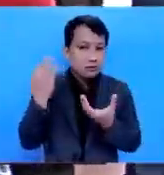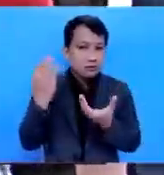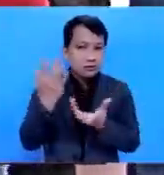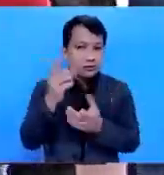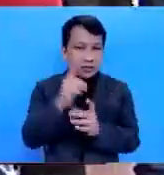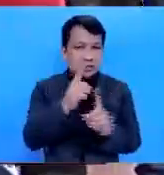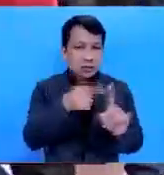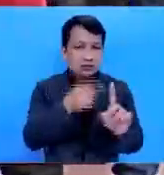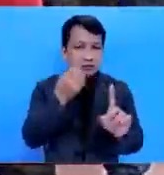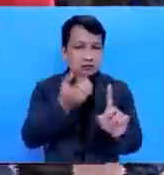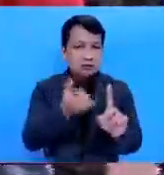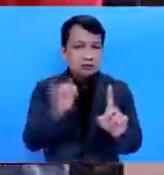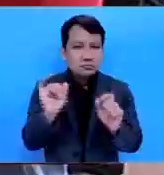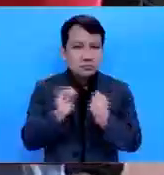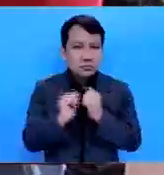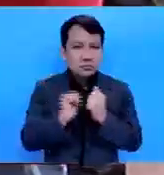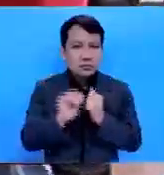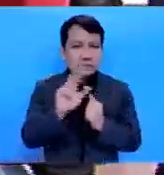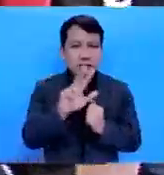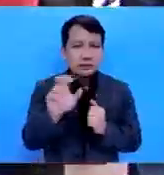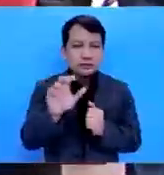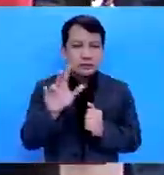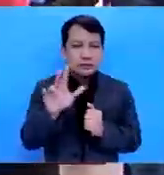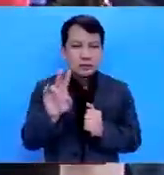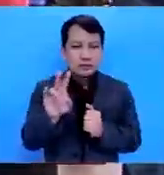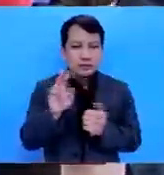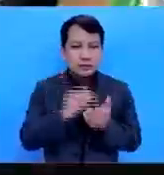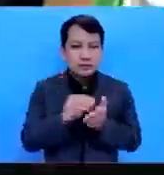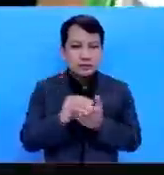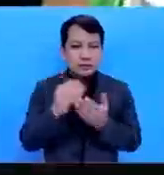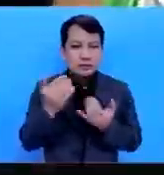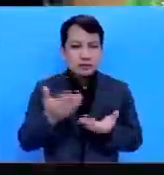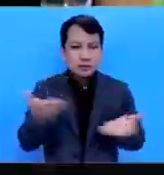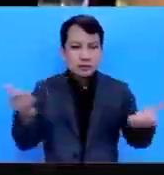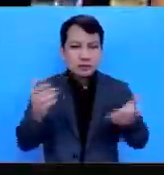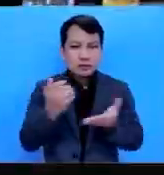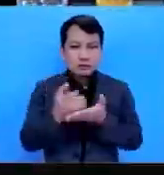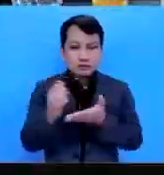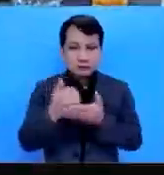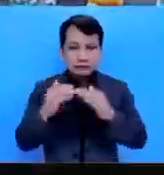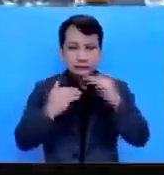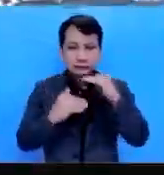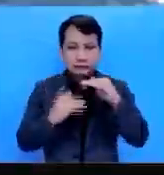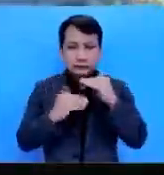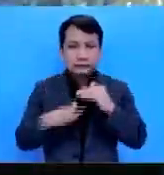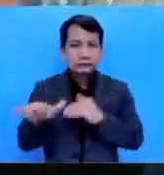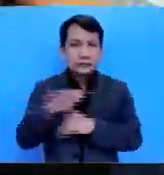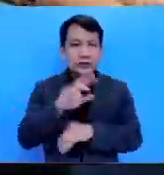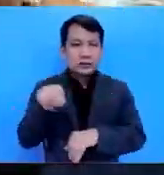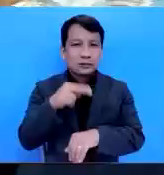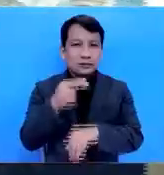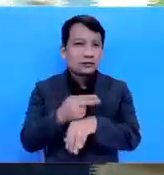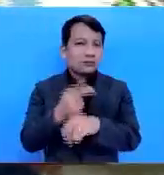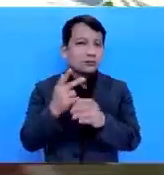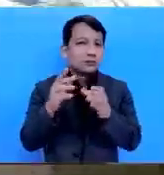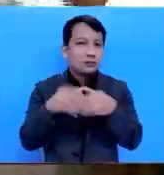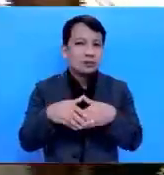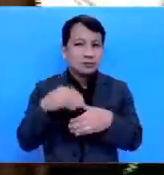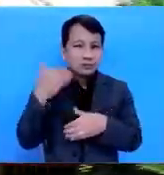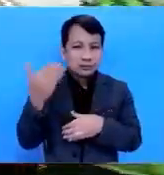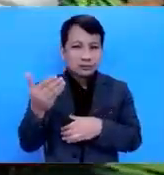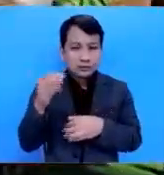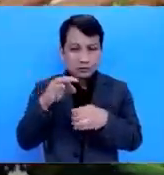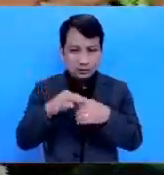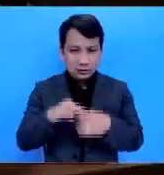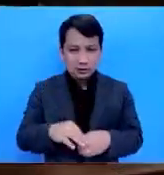pong sabihin, 337 million pesos ang spending limit ng anumang national party sa nagdaang eleksyon.